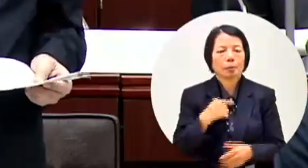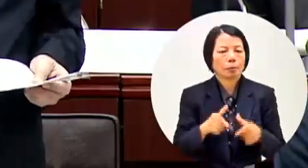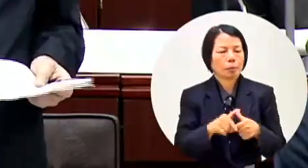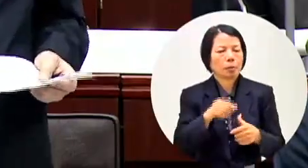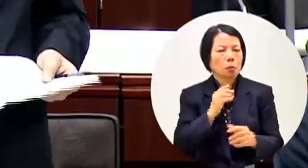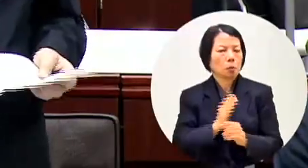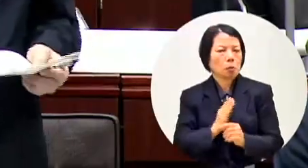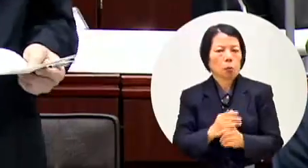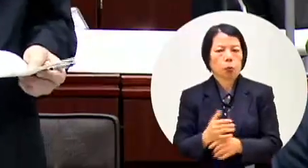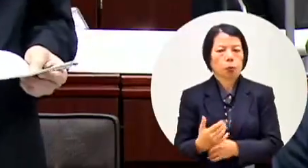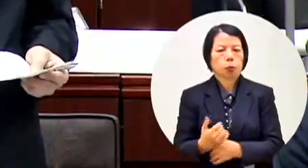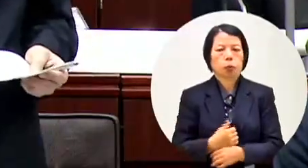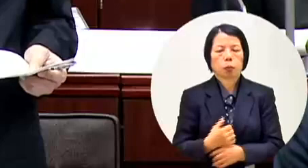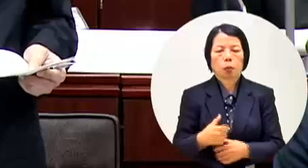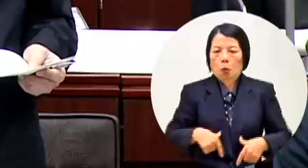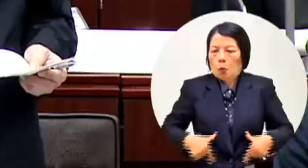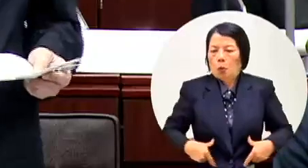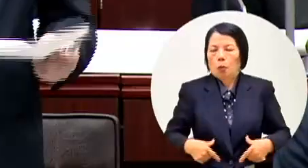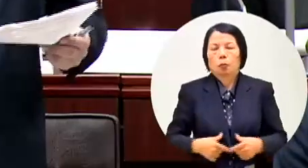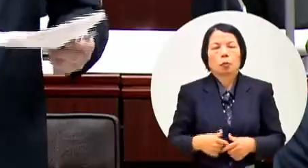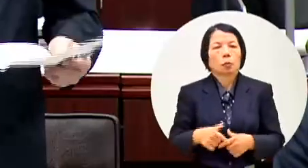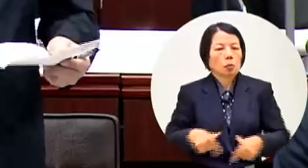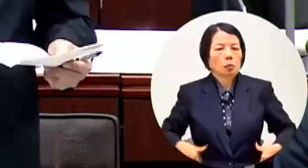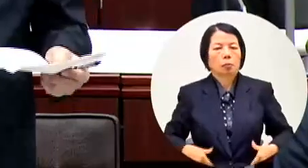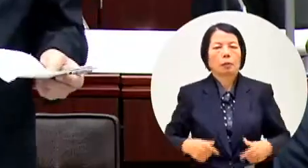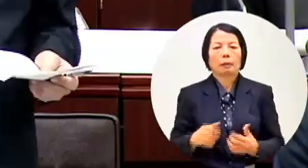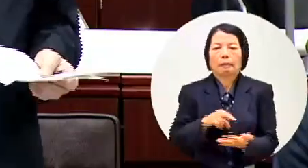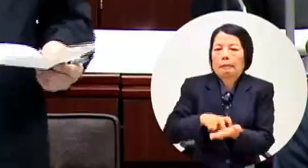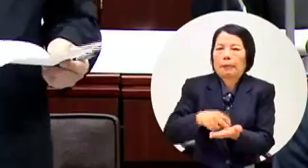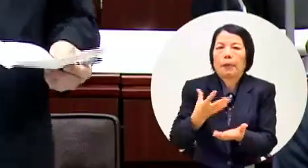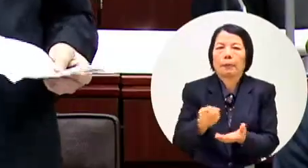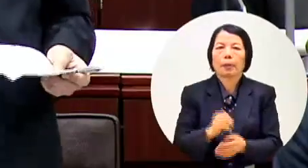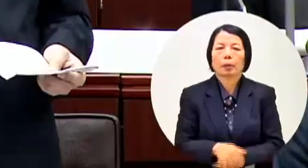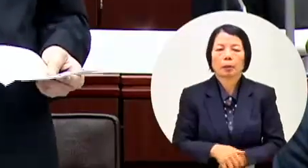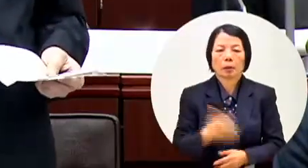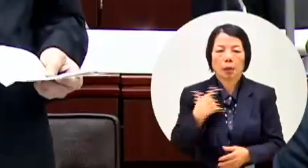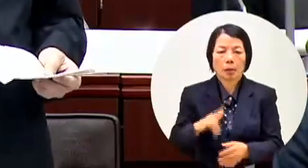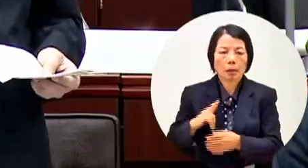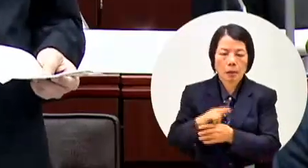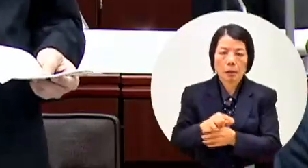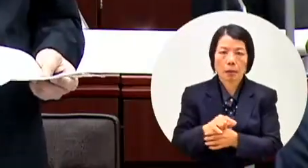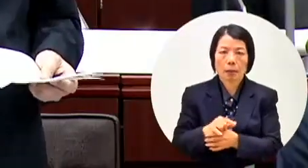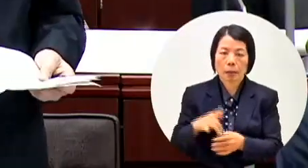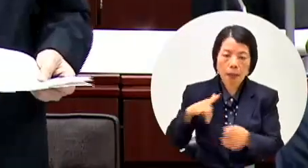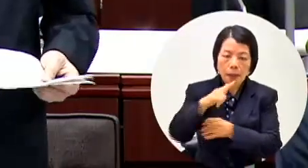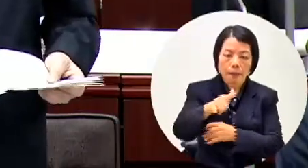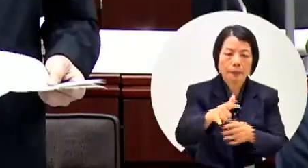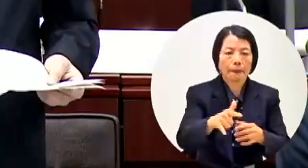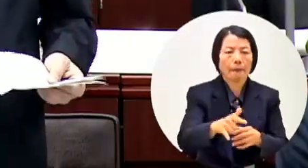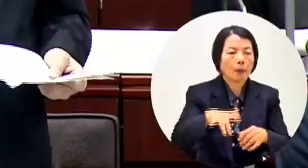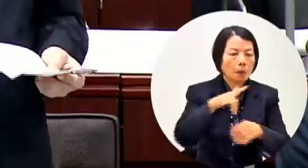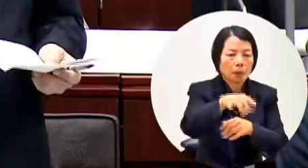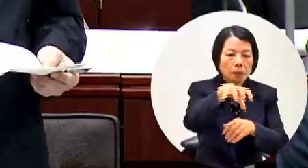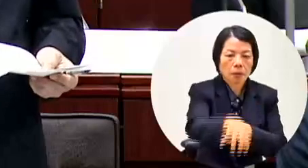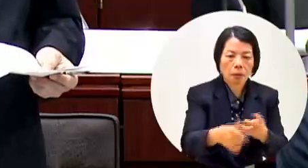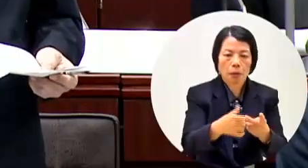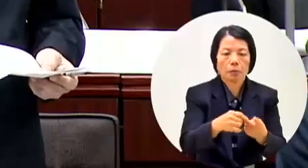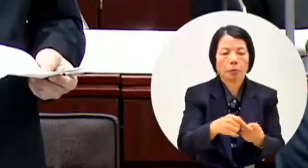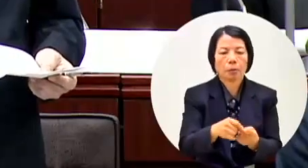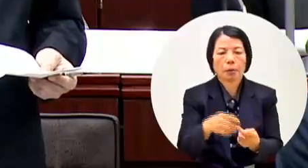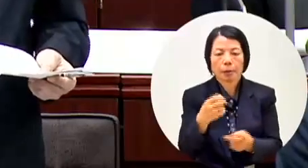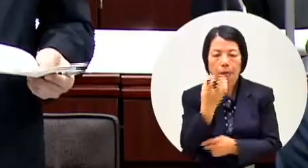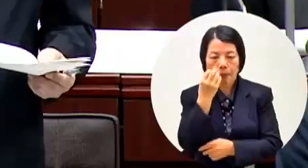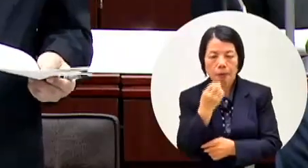啊，我们并没有害怕。我们为什么他安排飞机场，我们就看飞机场；安排赛马场，我们就看赛马